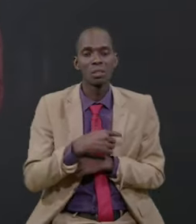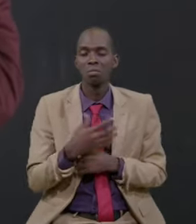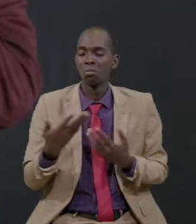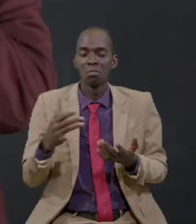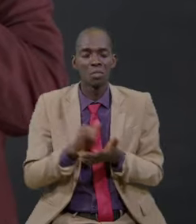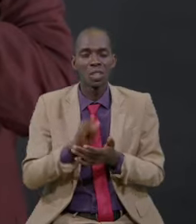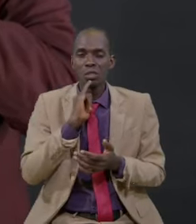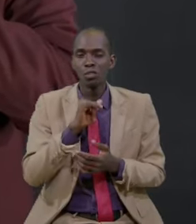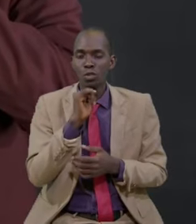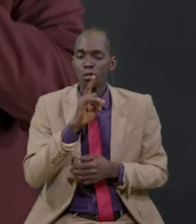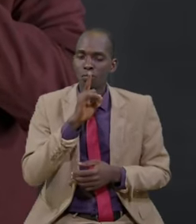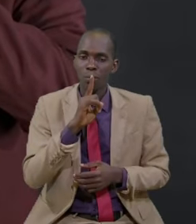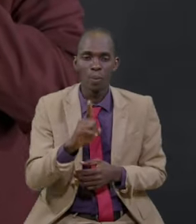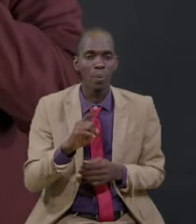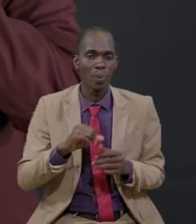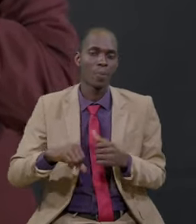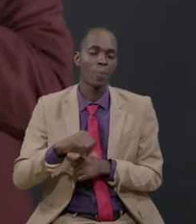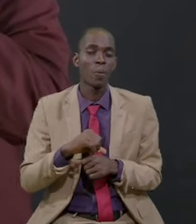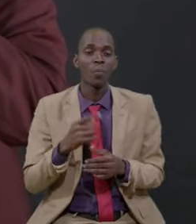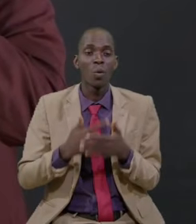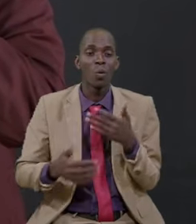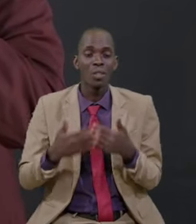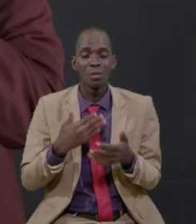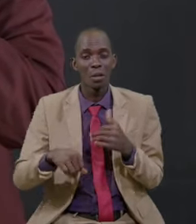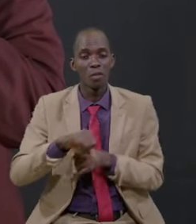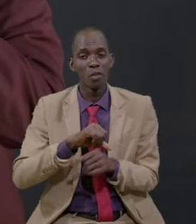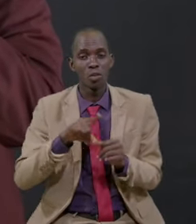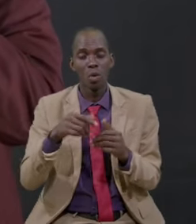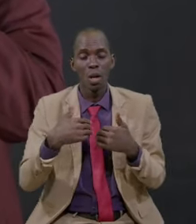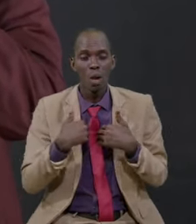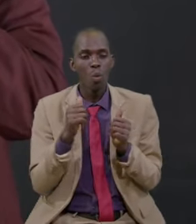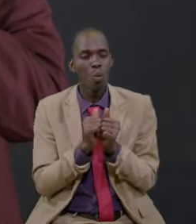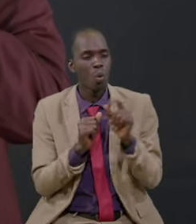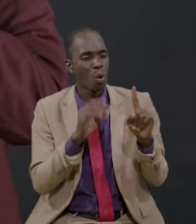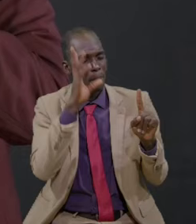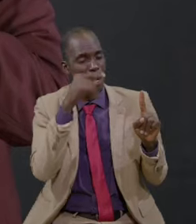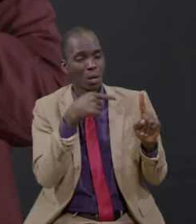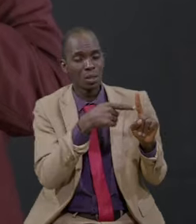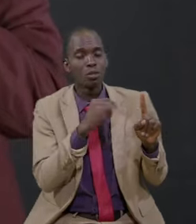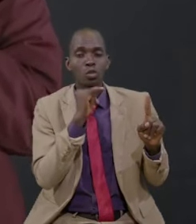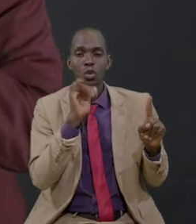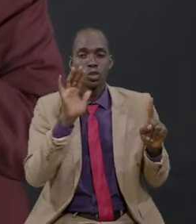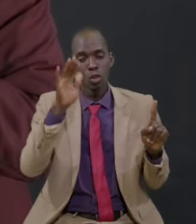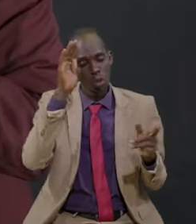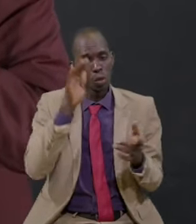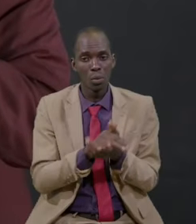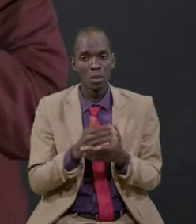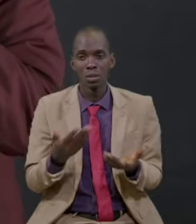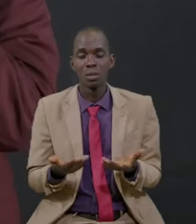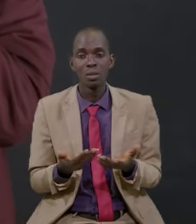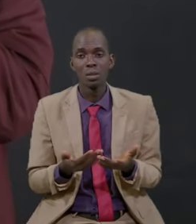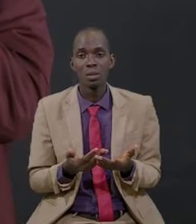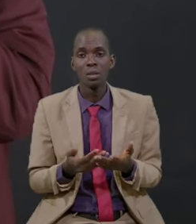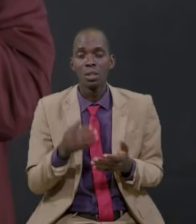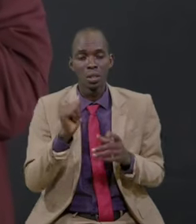soit la communion que vous entretenez avec cet homme, pas ton mari, un homme dans ton église, un homme